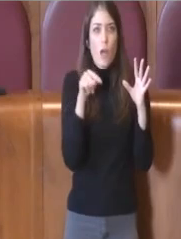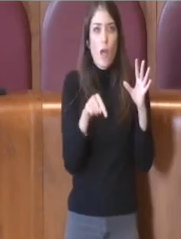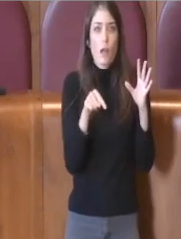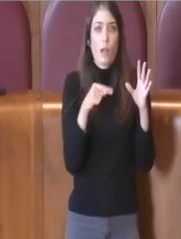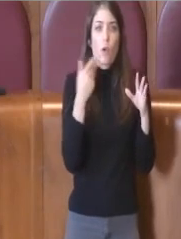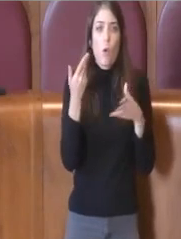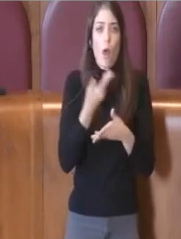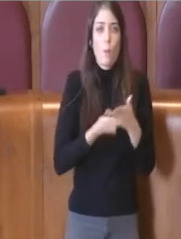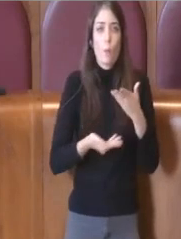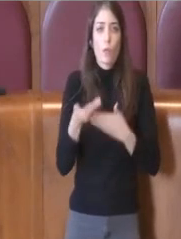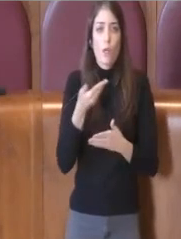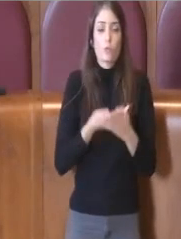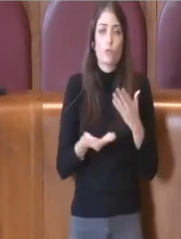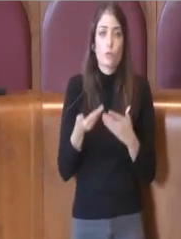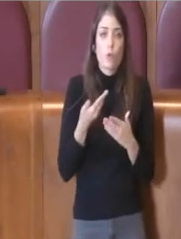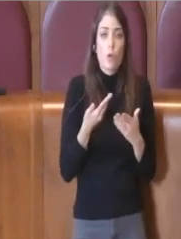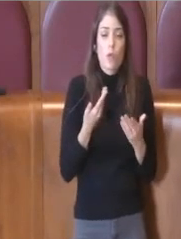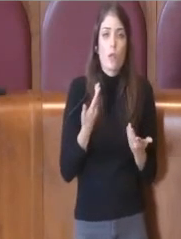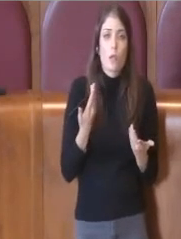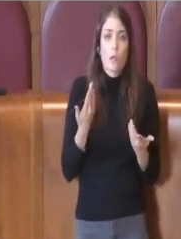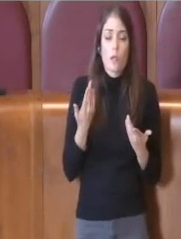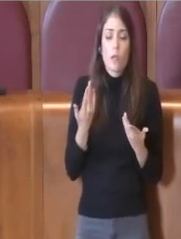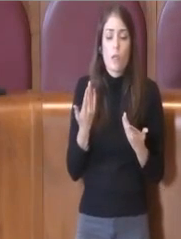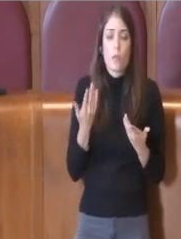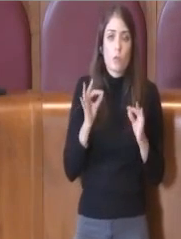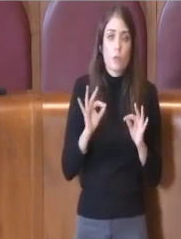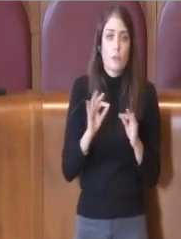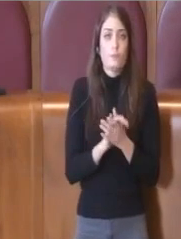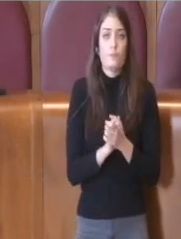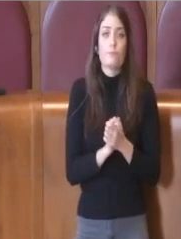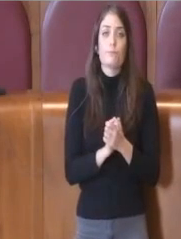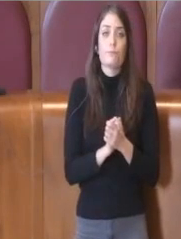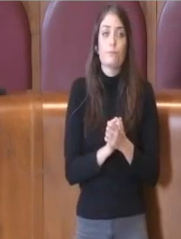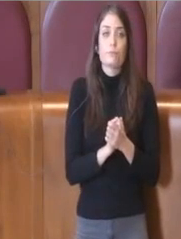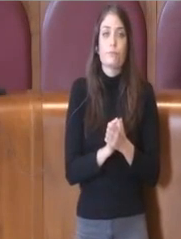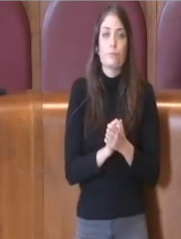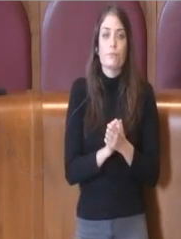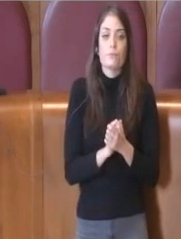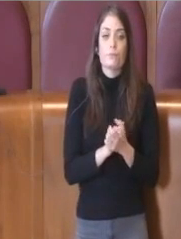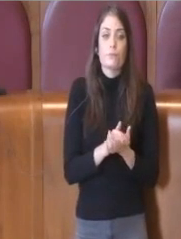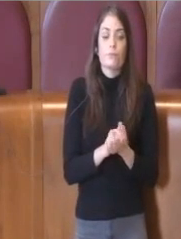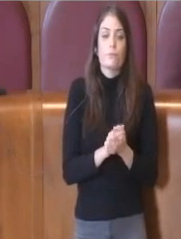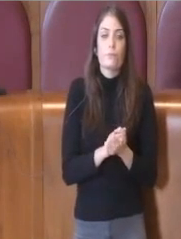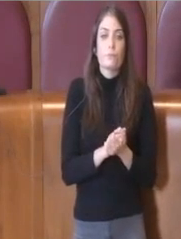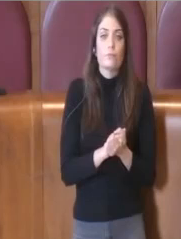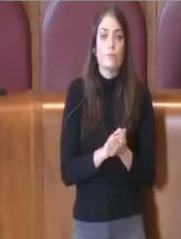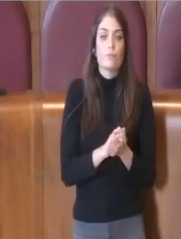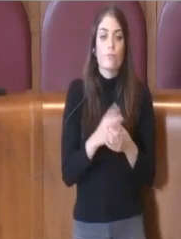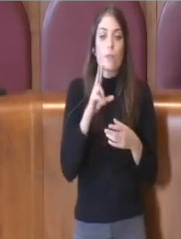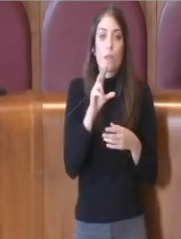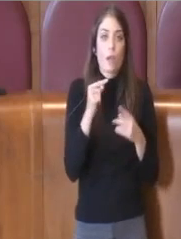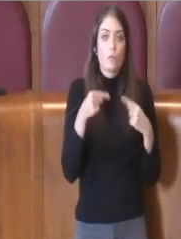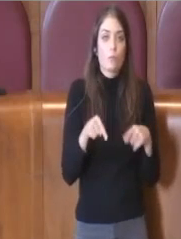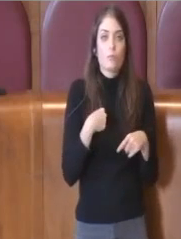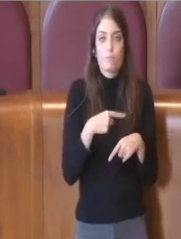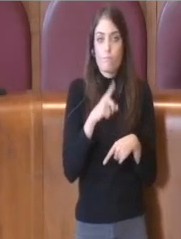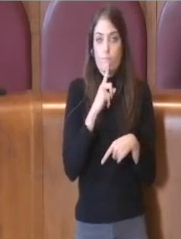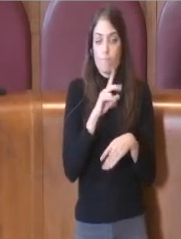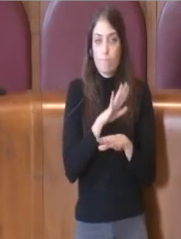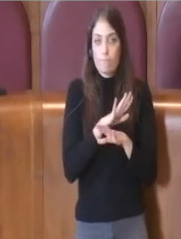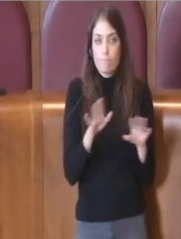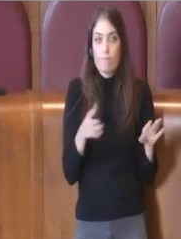una collaborazione così costituita. Detto questo, mi taccio e